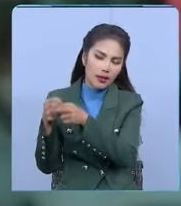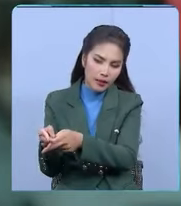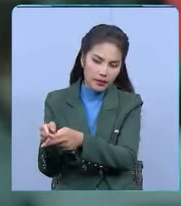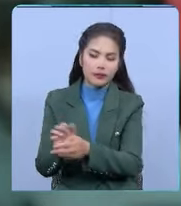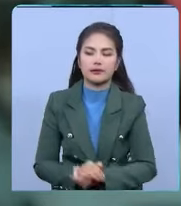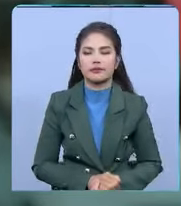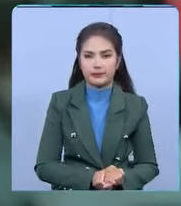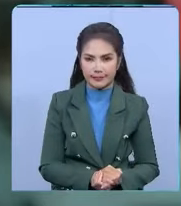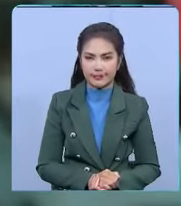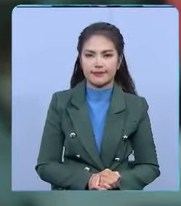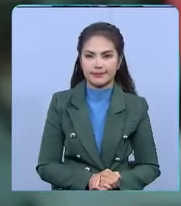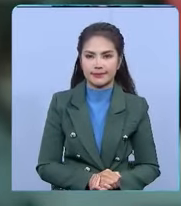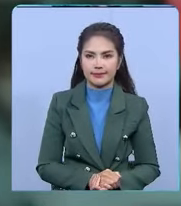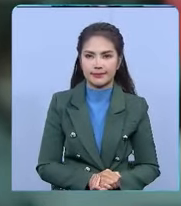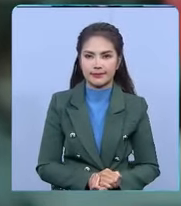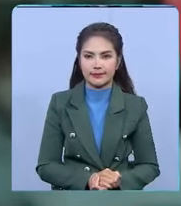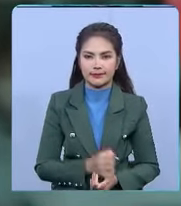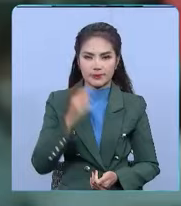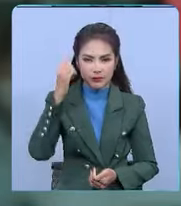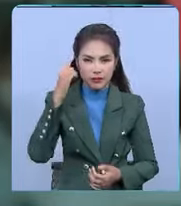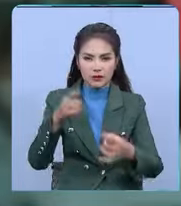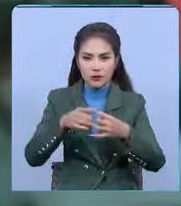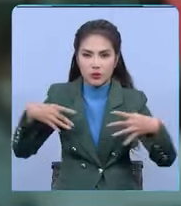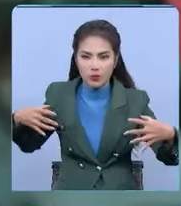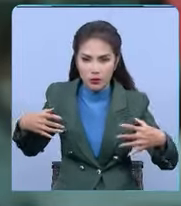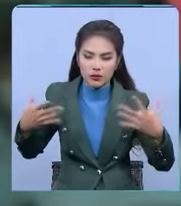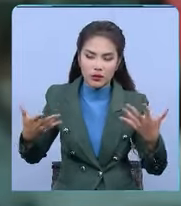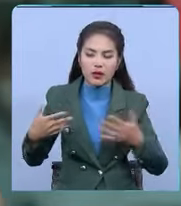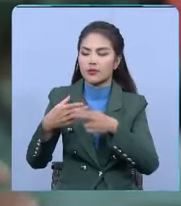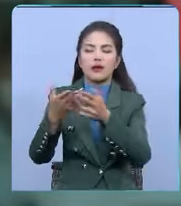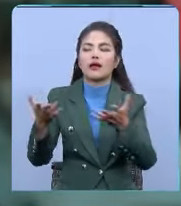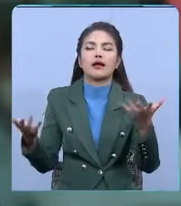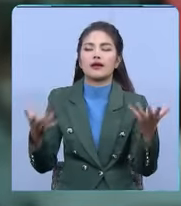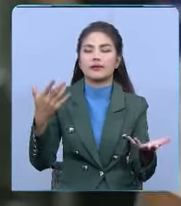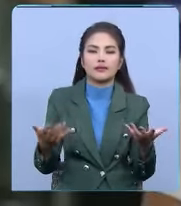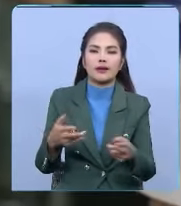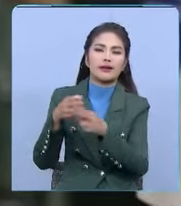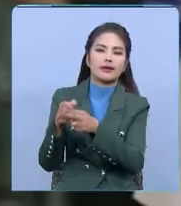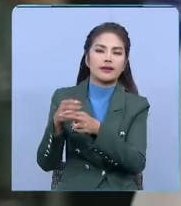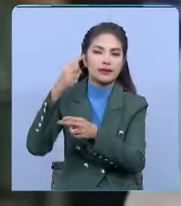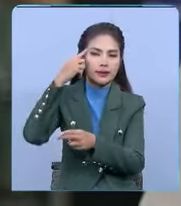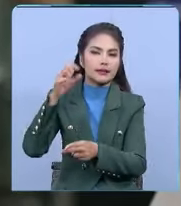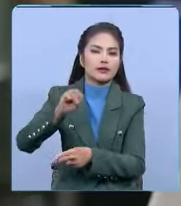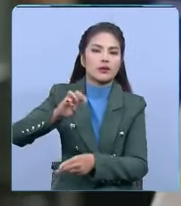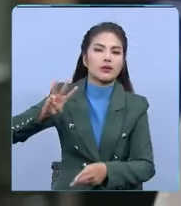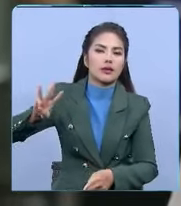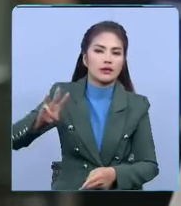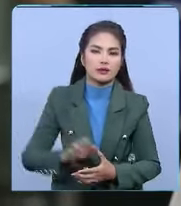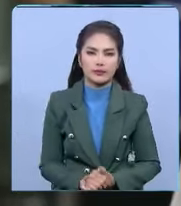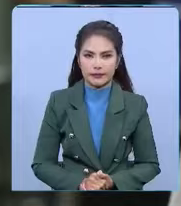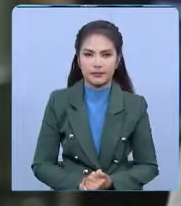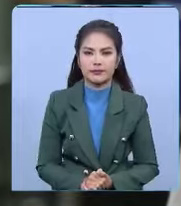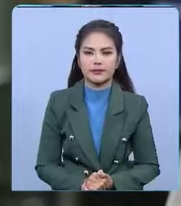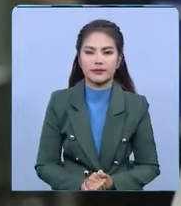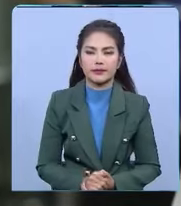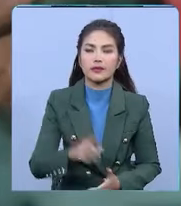างเดียวกันถ ้ ามีความคิดตรงข้ามเขาก็มันก็เป็นเรื่องของสว.ครับ ครับผมขอถามย้อนกลับไปนิดนึงฮะ